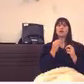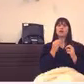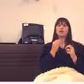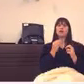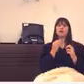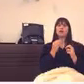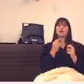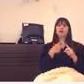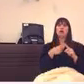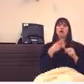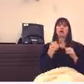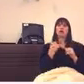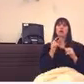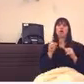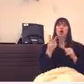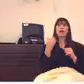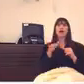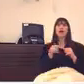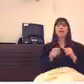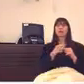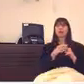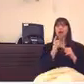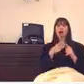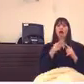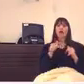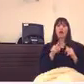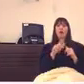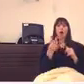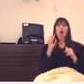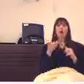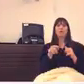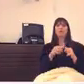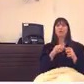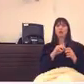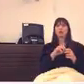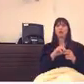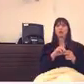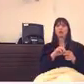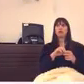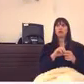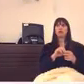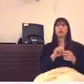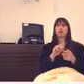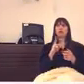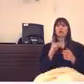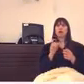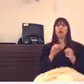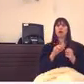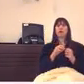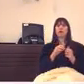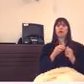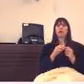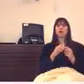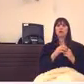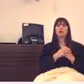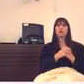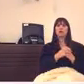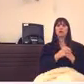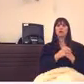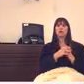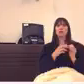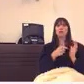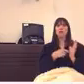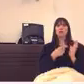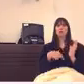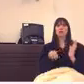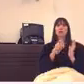עד היום לא היה גם את זה. אלי, עד היום לא היה גם את זה. 100%, אז תראה, אני מכיוון שאתם